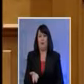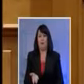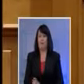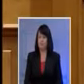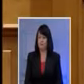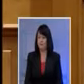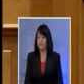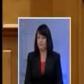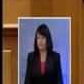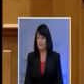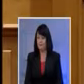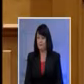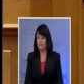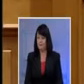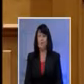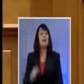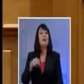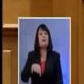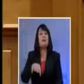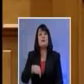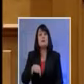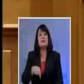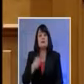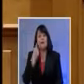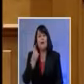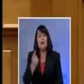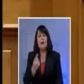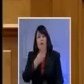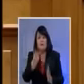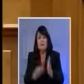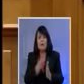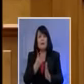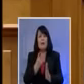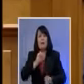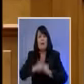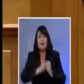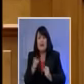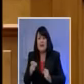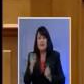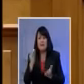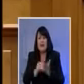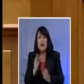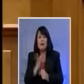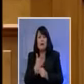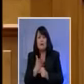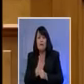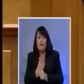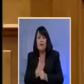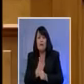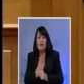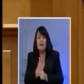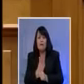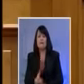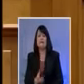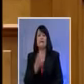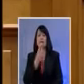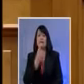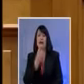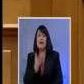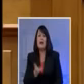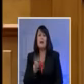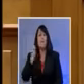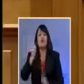Και σήμερα ερχόμαστε εδώ να παρακολουθήσουμε την τρίτη πράξη. τη λυσαλαία προσπάθεια του χρεοκοπημένου